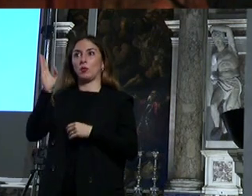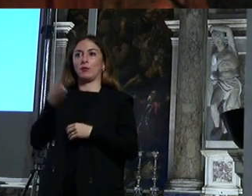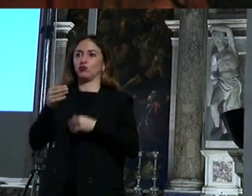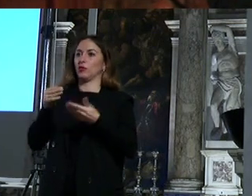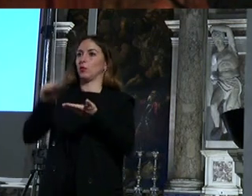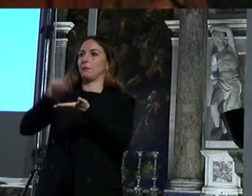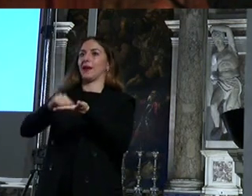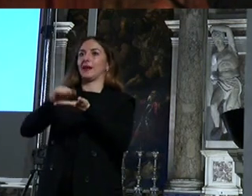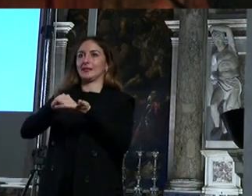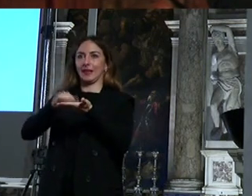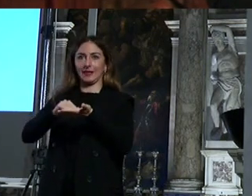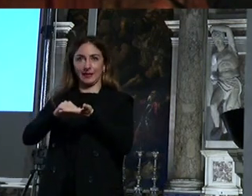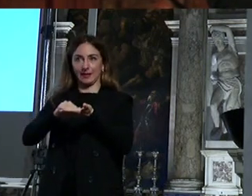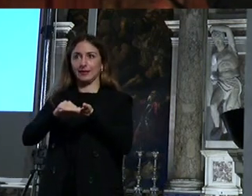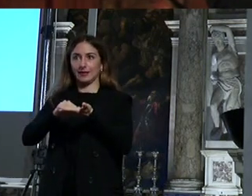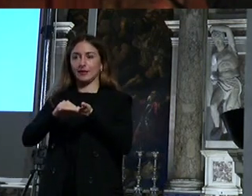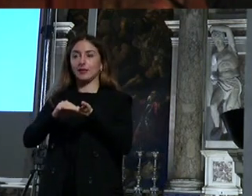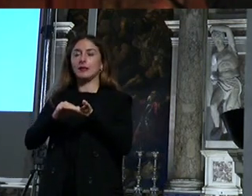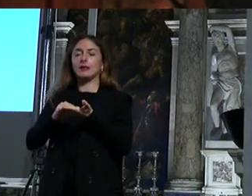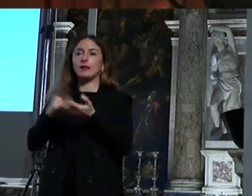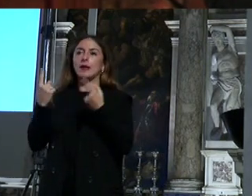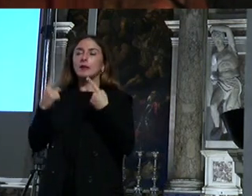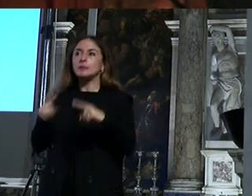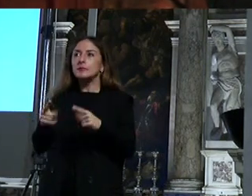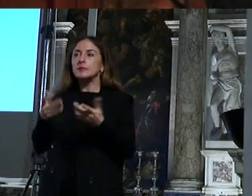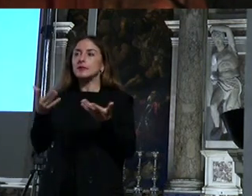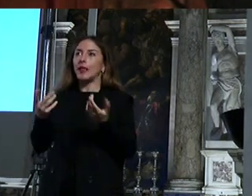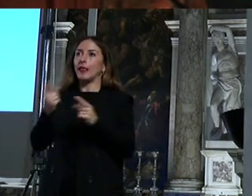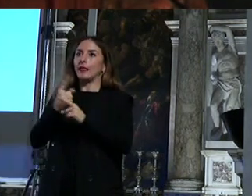dire è una grandissima